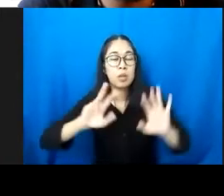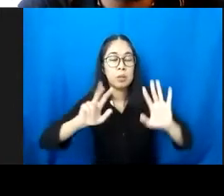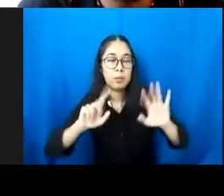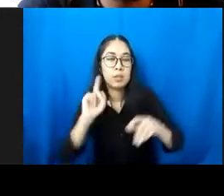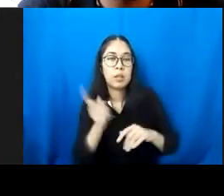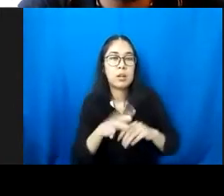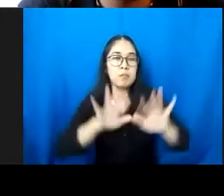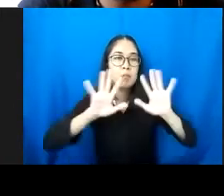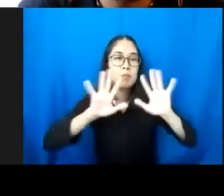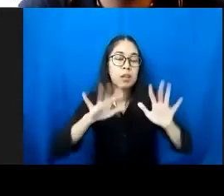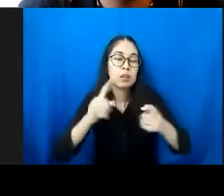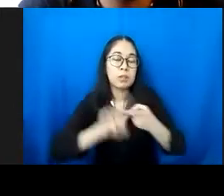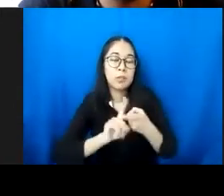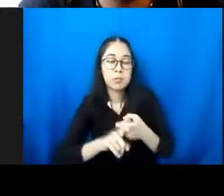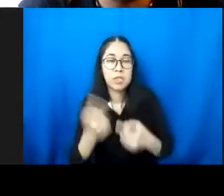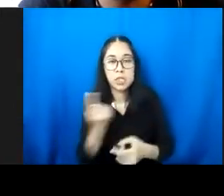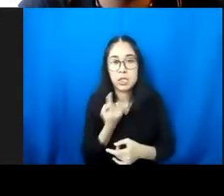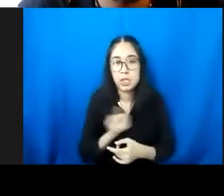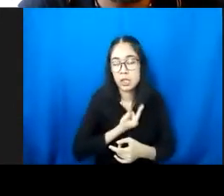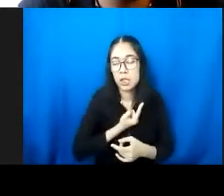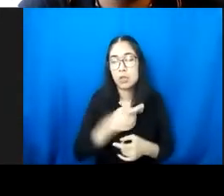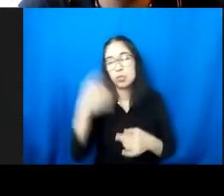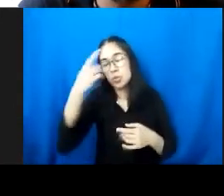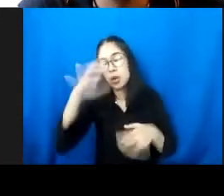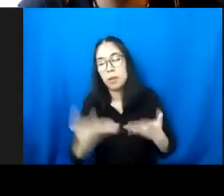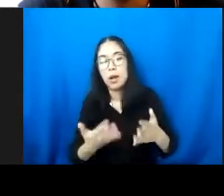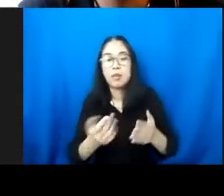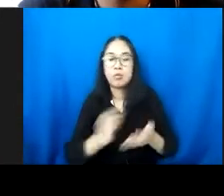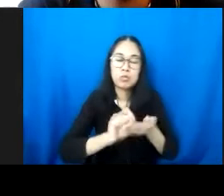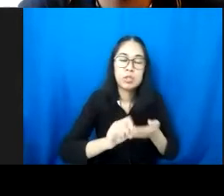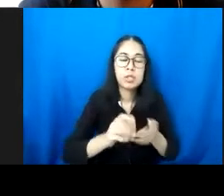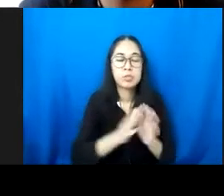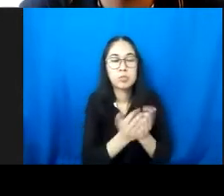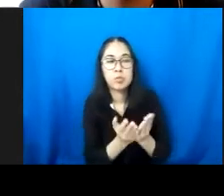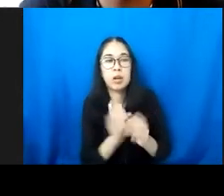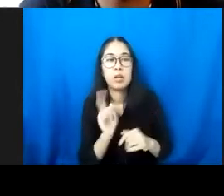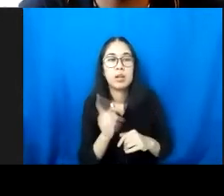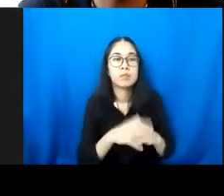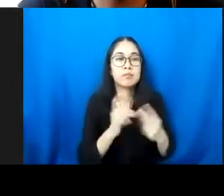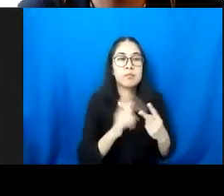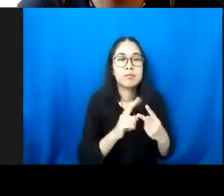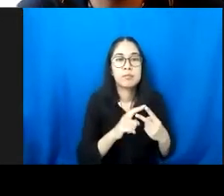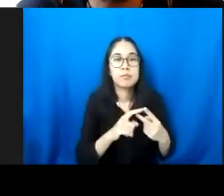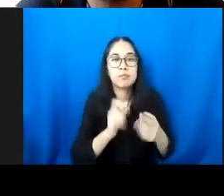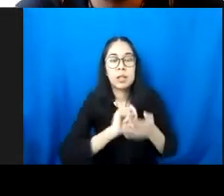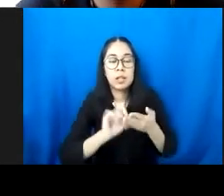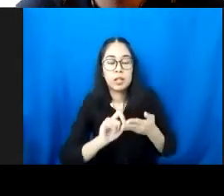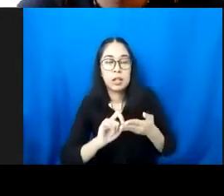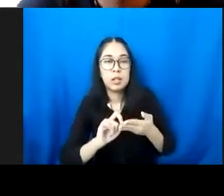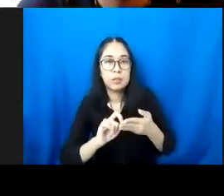banyak teman-teman kita sendiri untuk menulis buku lagi. Jadi ada 2 buku, catatan IASI yang pertama dan catatan IASI yang